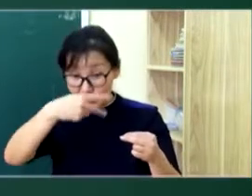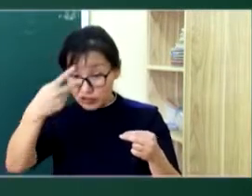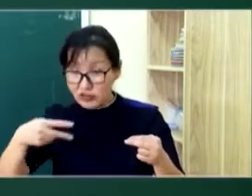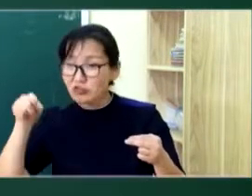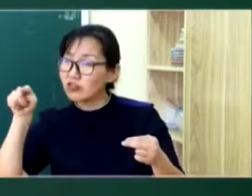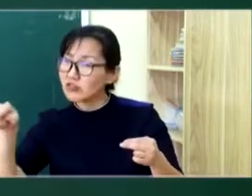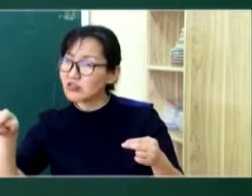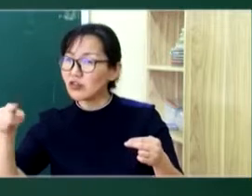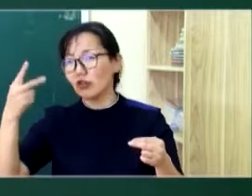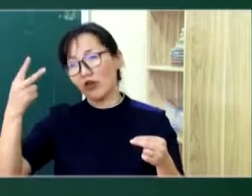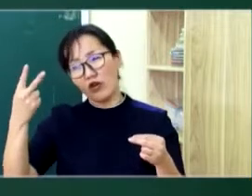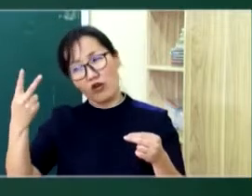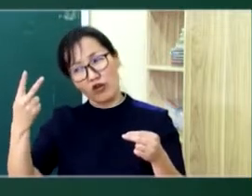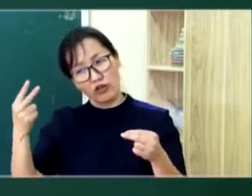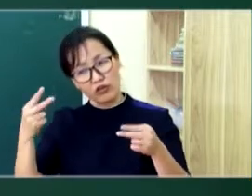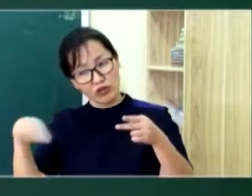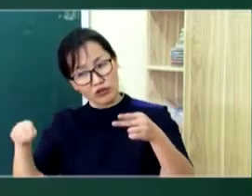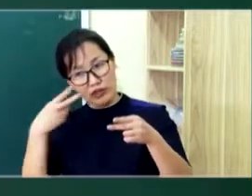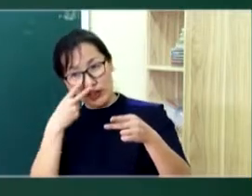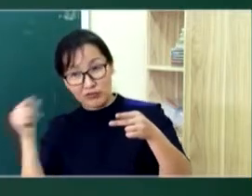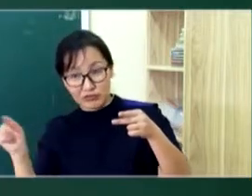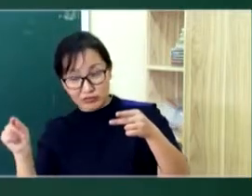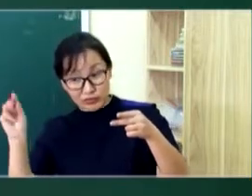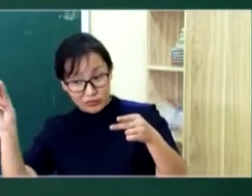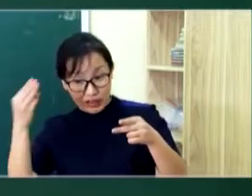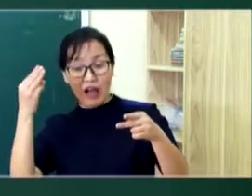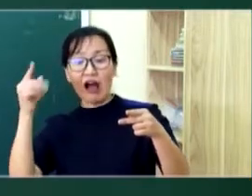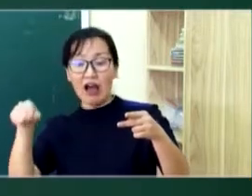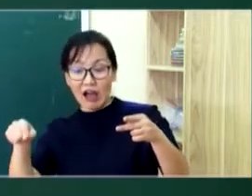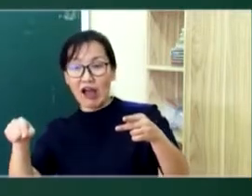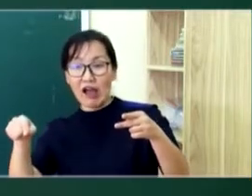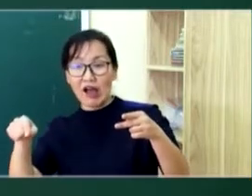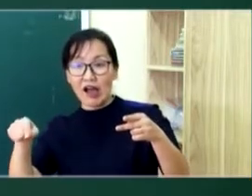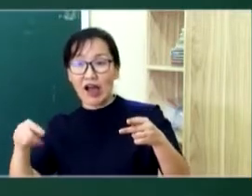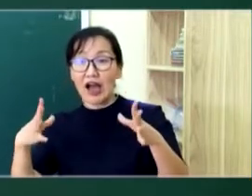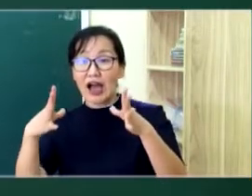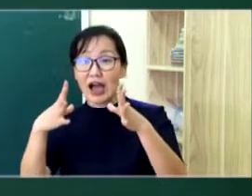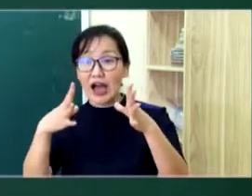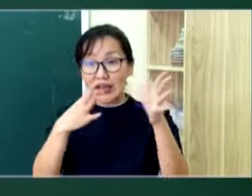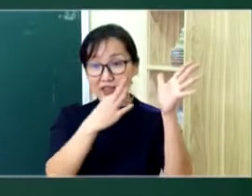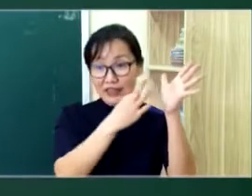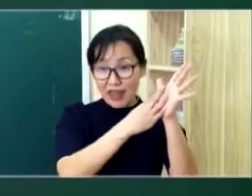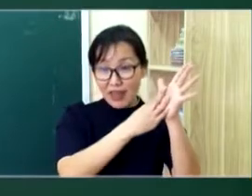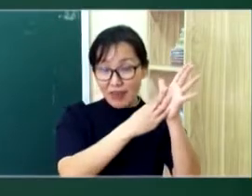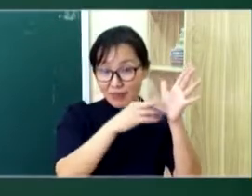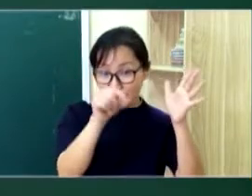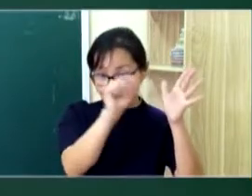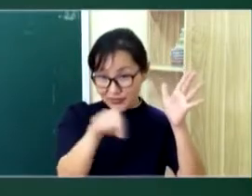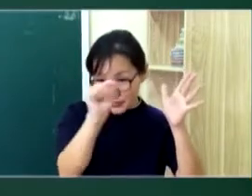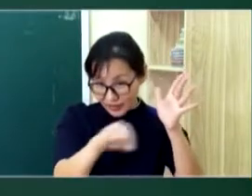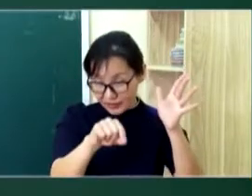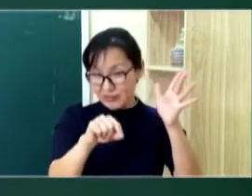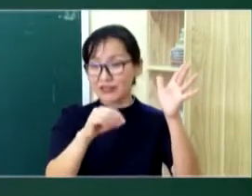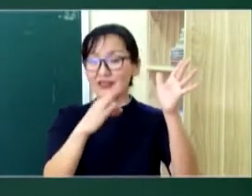оронгоо олох ёстой. За дараагийн арын орон нь 8-ийн цифр байна. Тэгвэл 8 маань 5-аас их